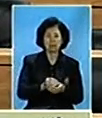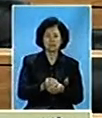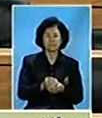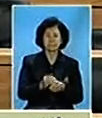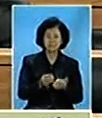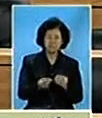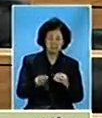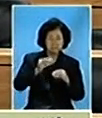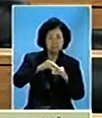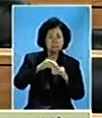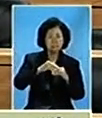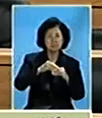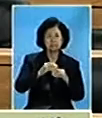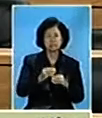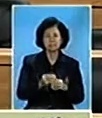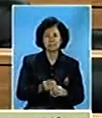ฮะ